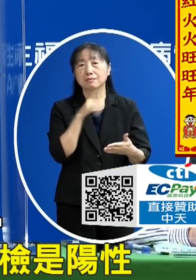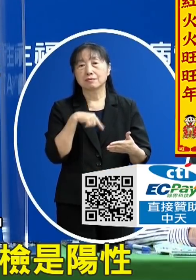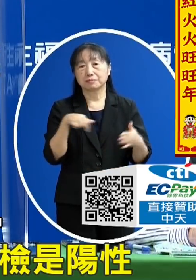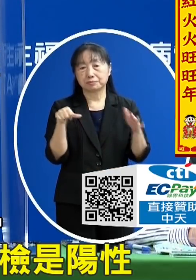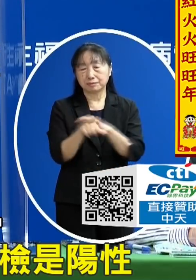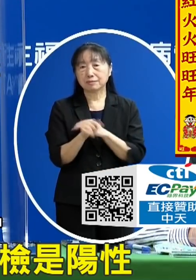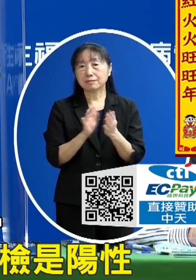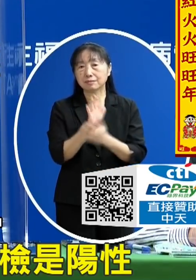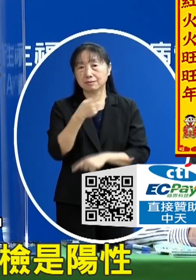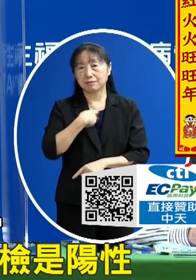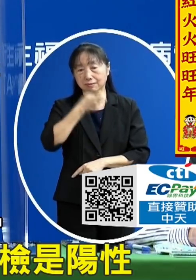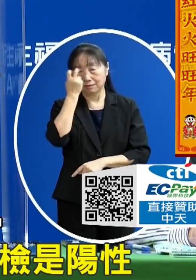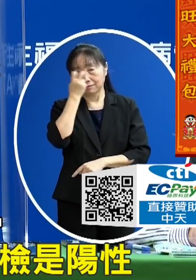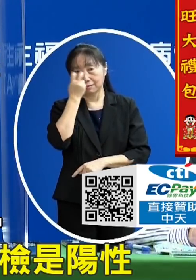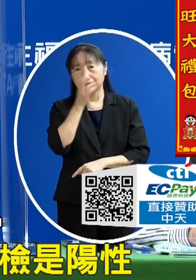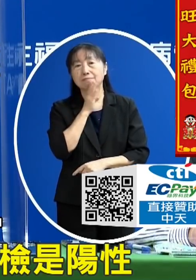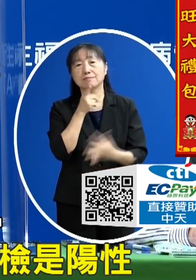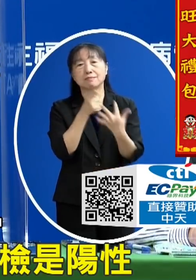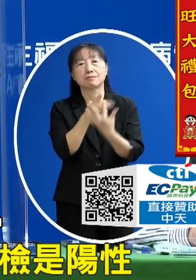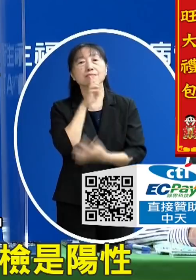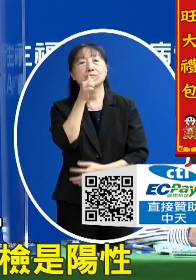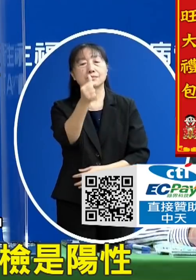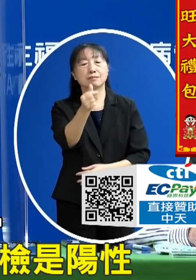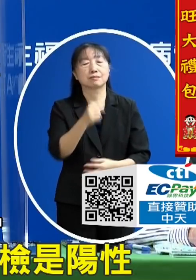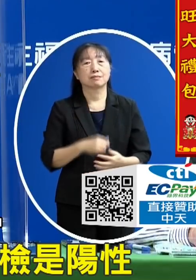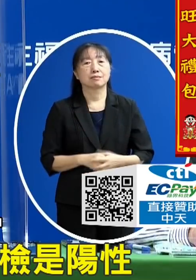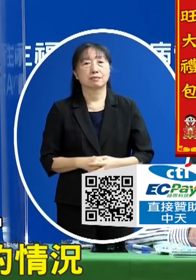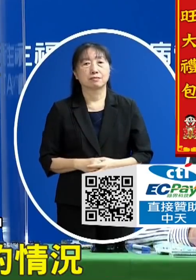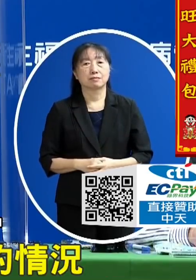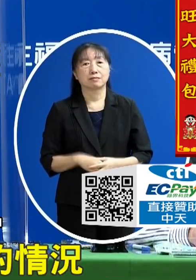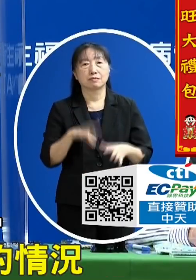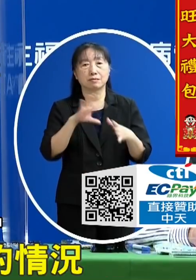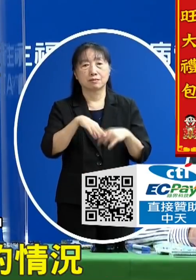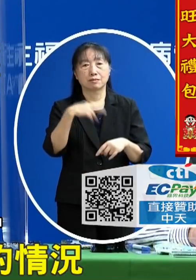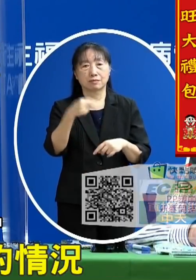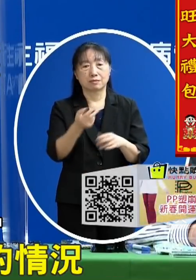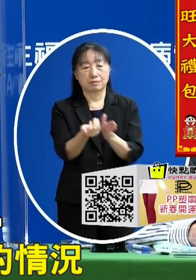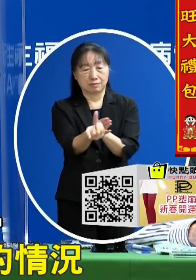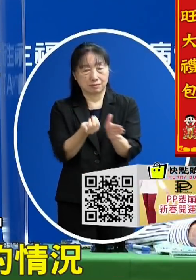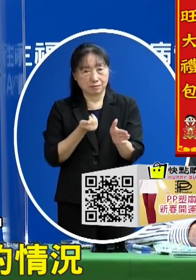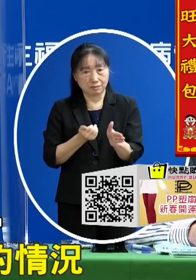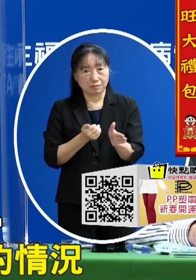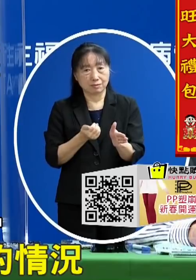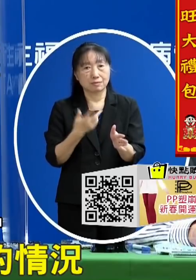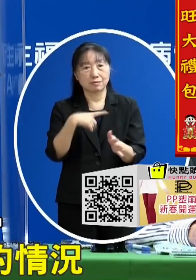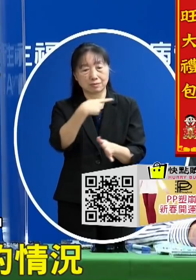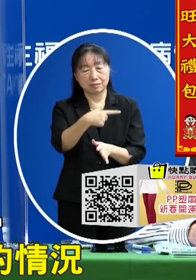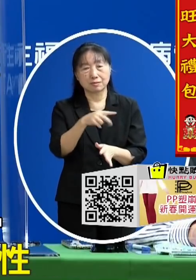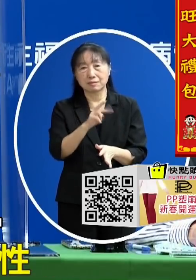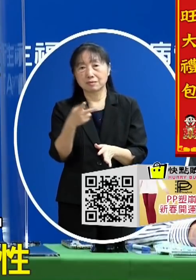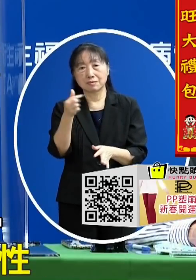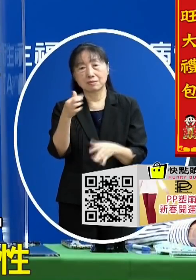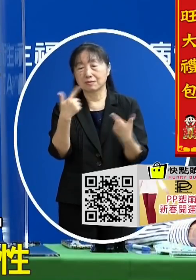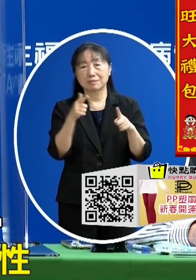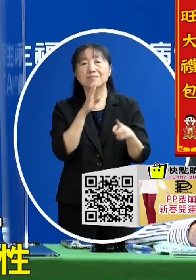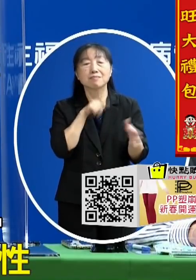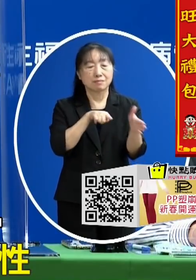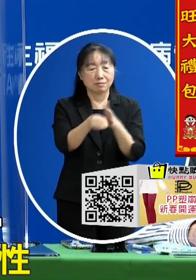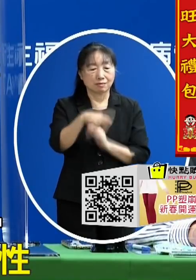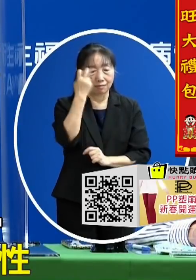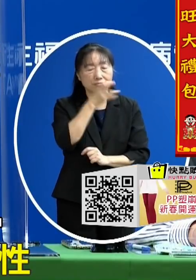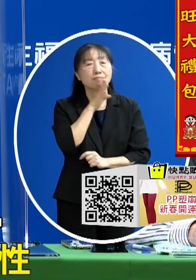后采检是阳性，所以并没有那个前采阴的一个情况，那直接采就是阳